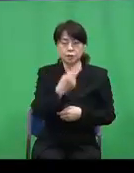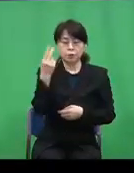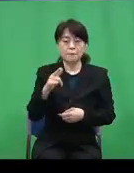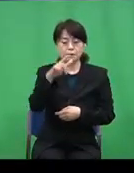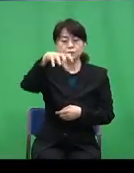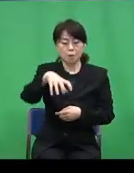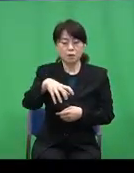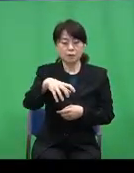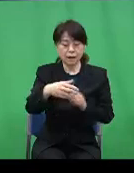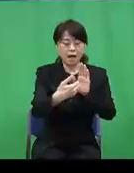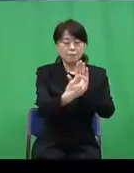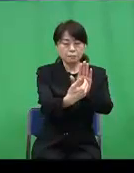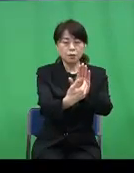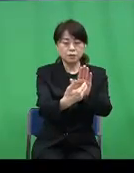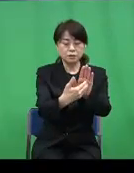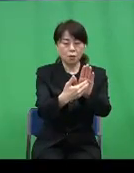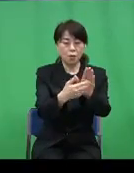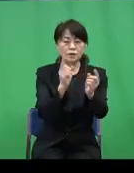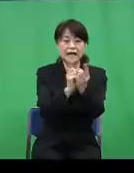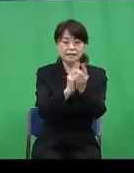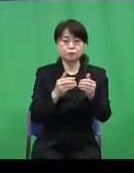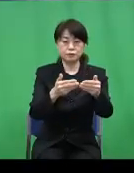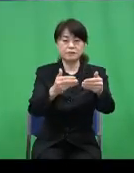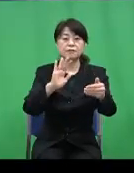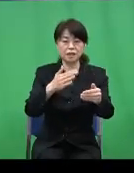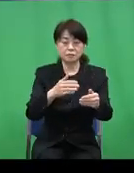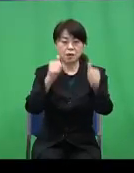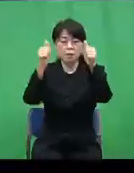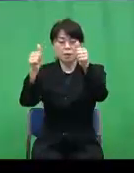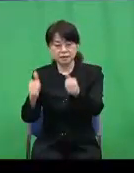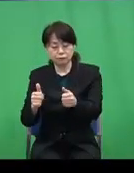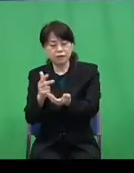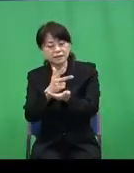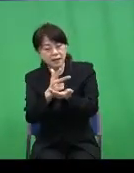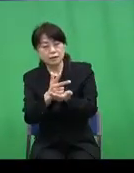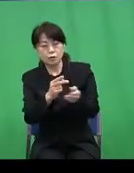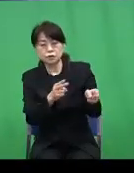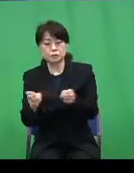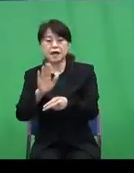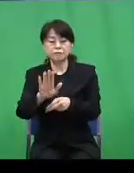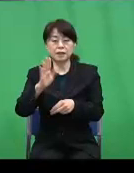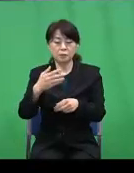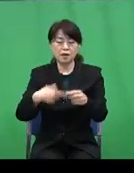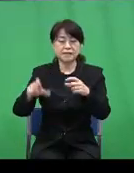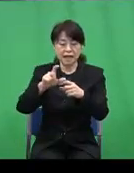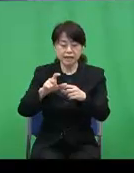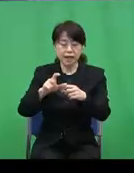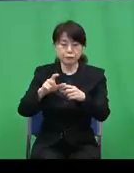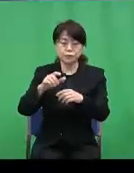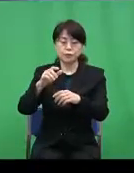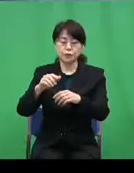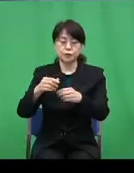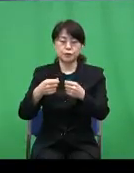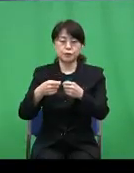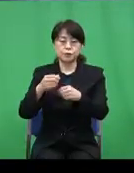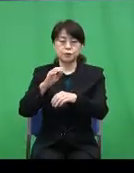対策を進めていますが、さらなる対策強化をする考えは終わりなのかどうかということと、あと例えばこう発熱者がいた